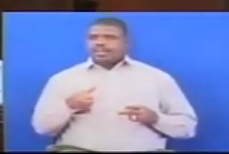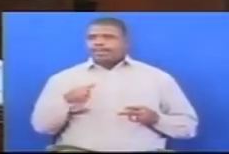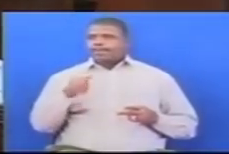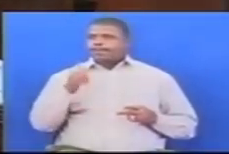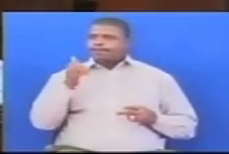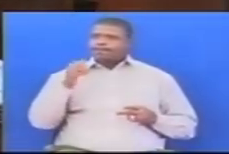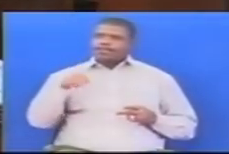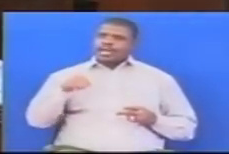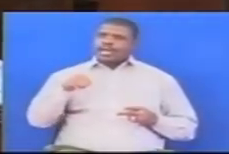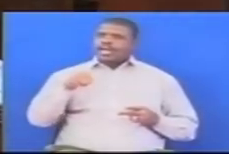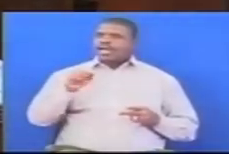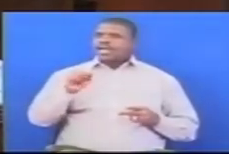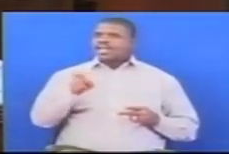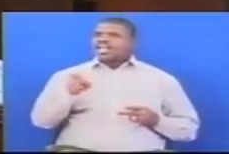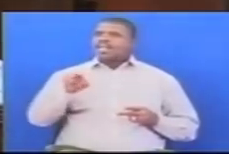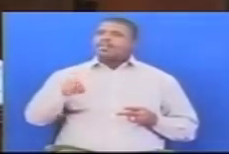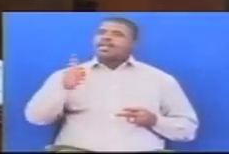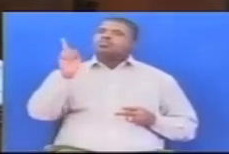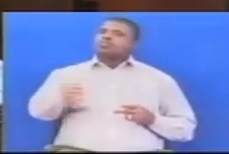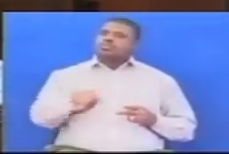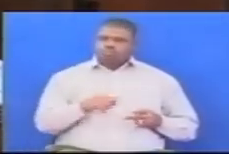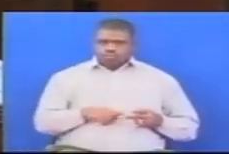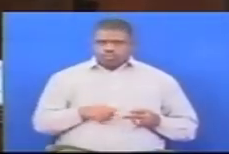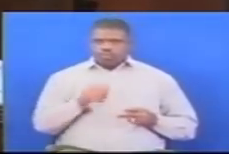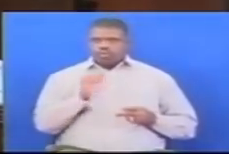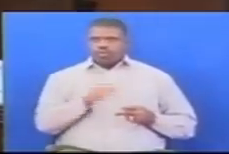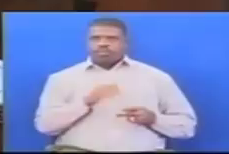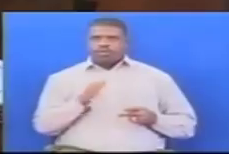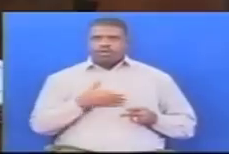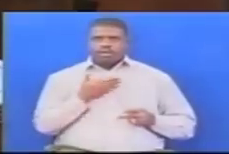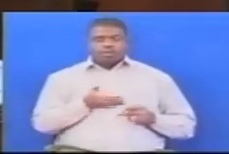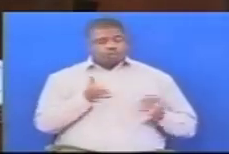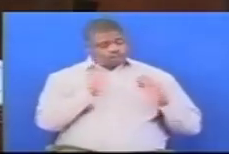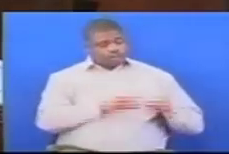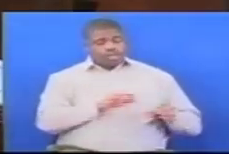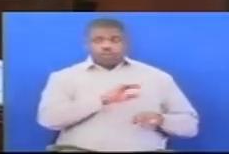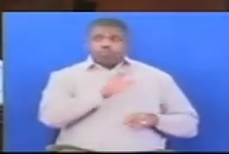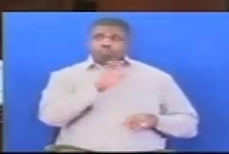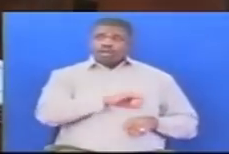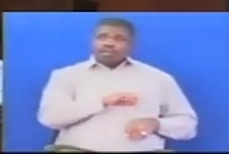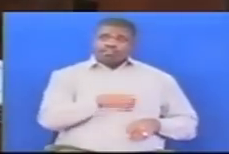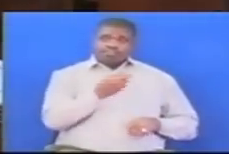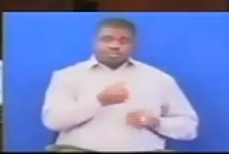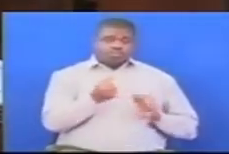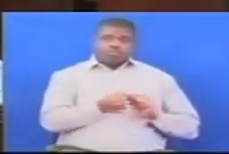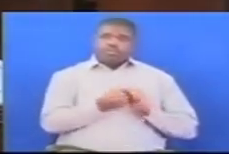na akaambiwa kwamba mradi huu tunataka ukamilike mwaka 2015.